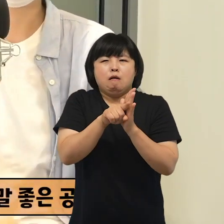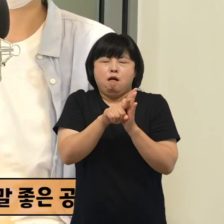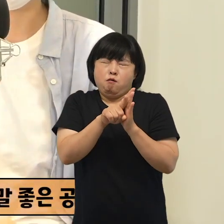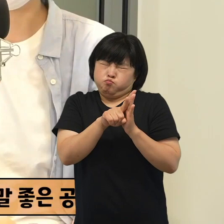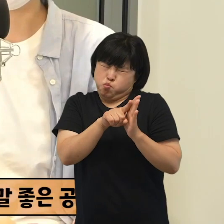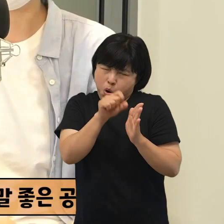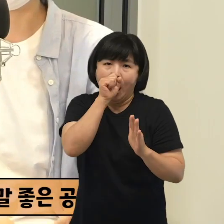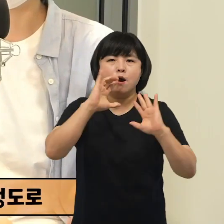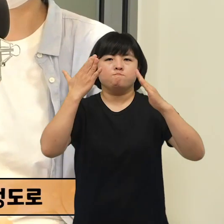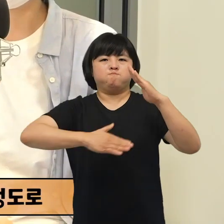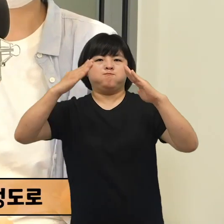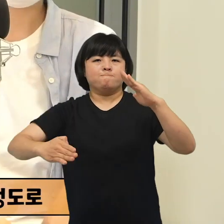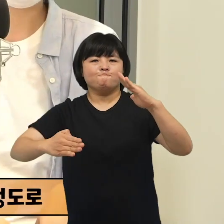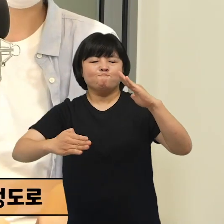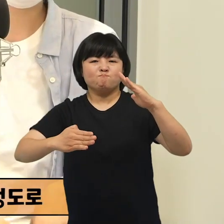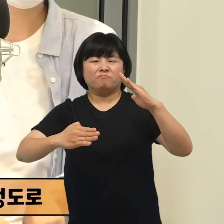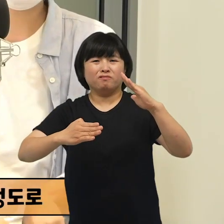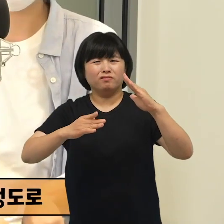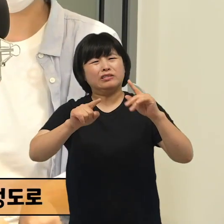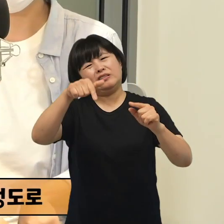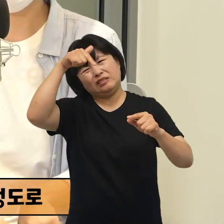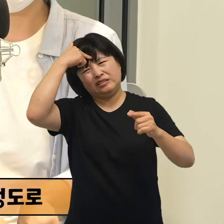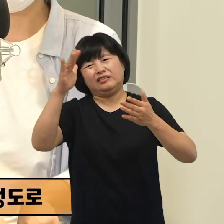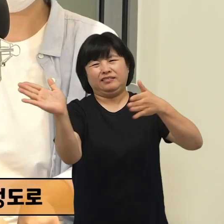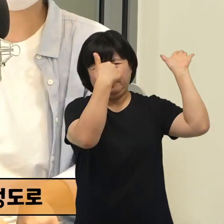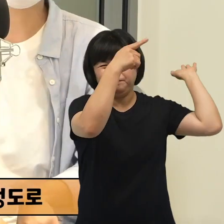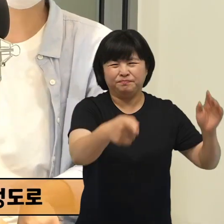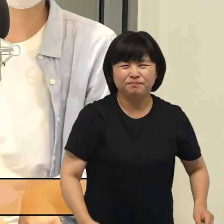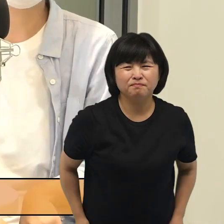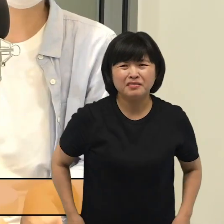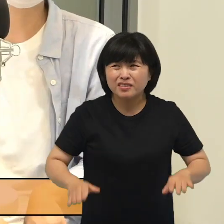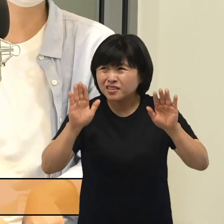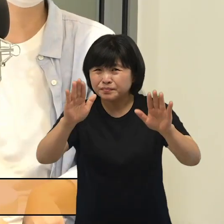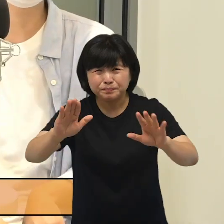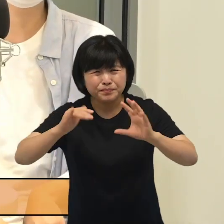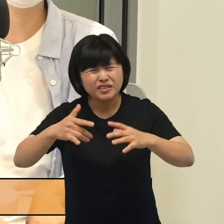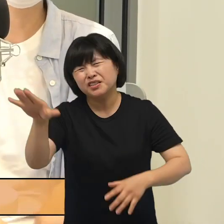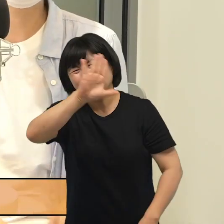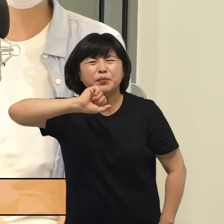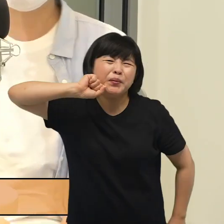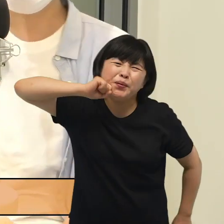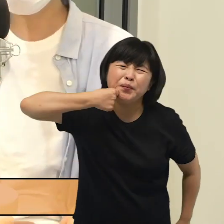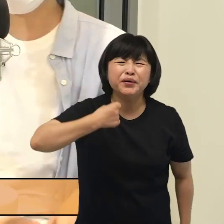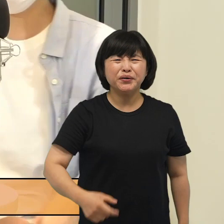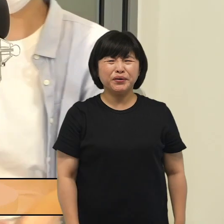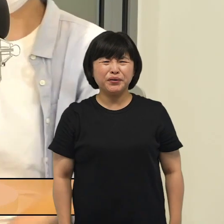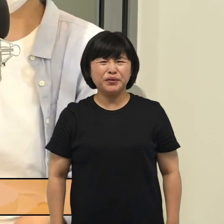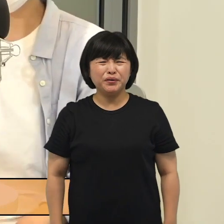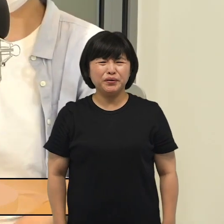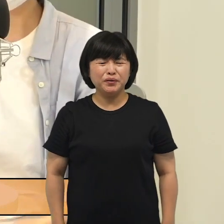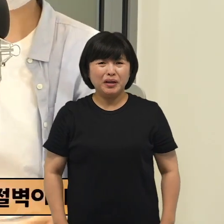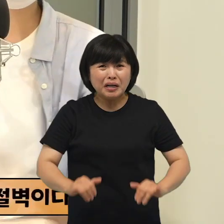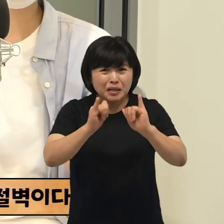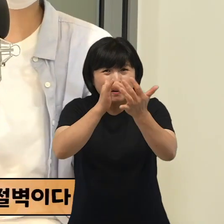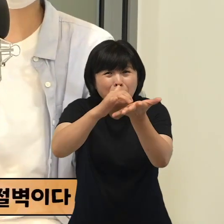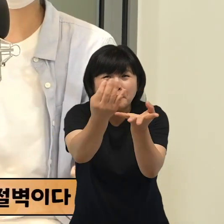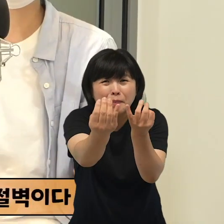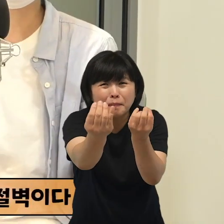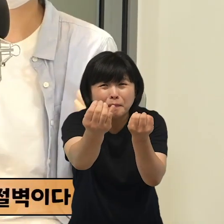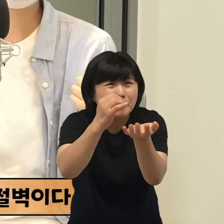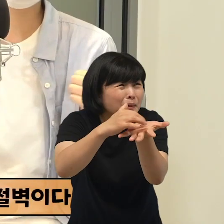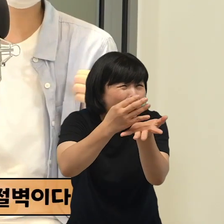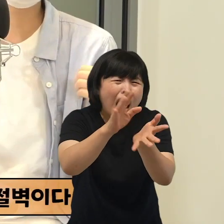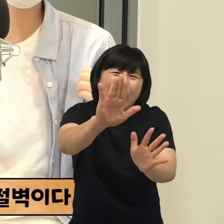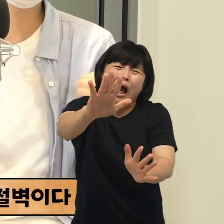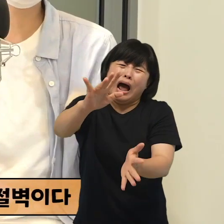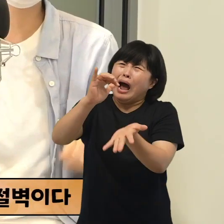정말 좋은 공무원도 막 한 번 갔다 이런 얘기가 나올 정도로 요즘 세상이 어렵죠. 이게 세상이 어렵고 인구도 보면은